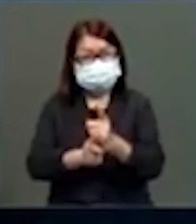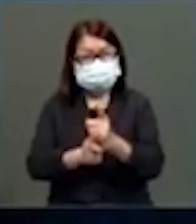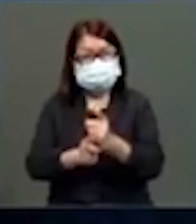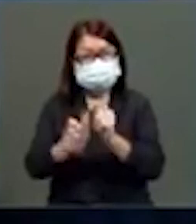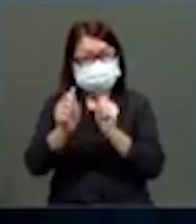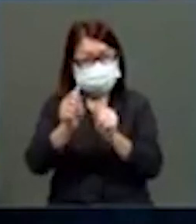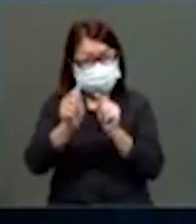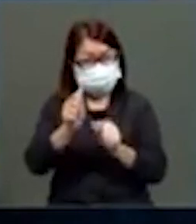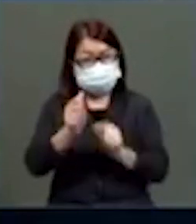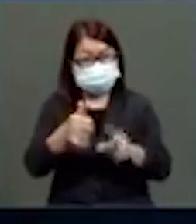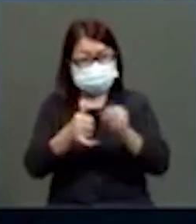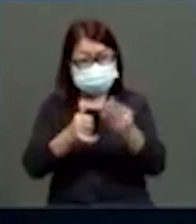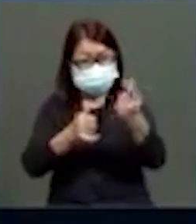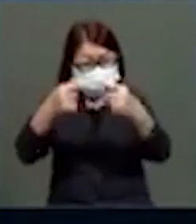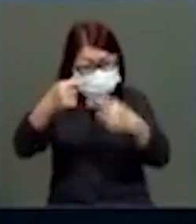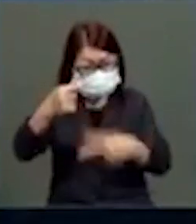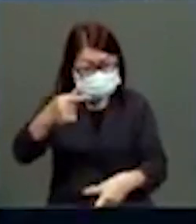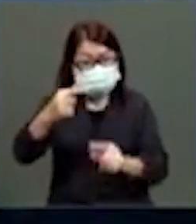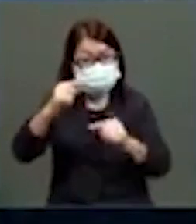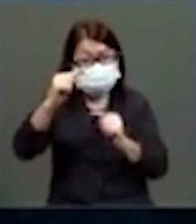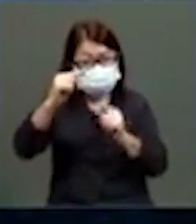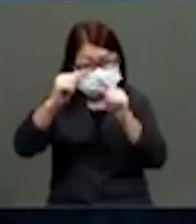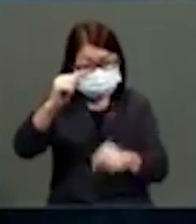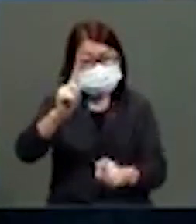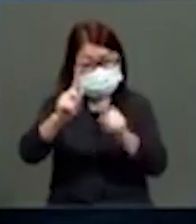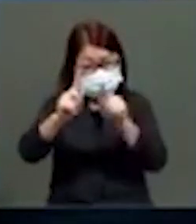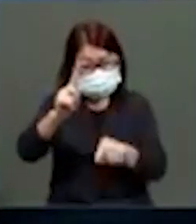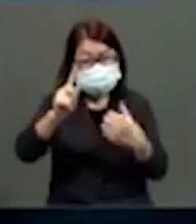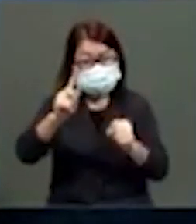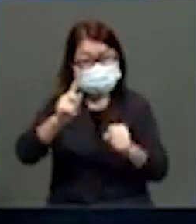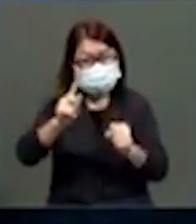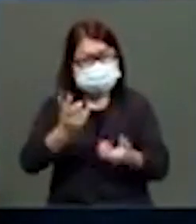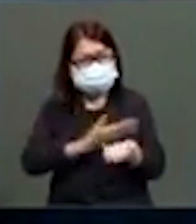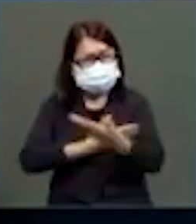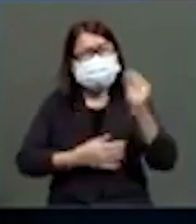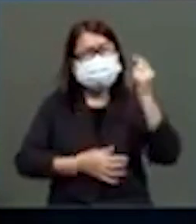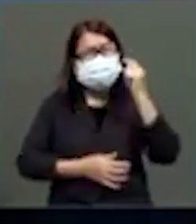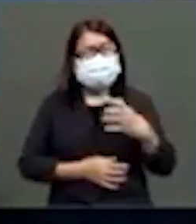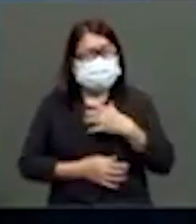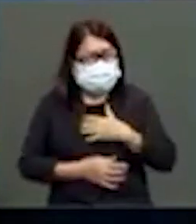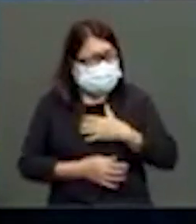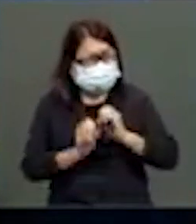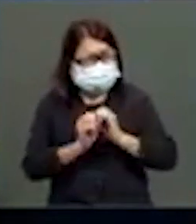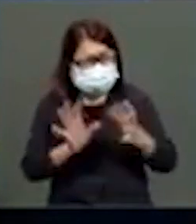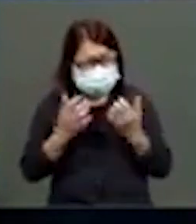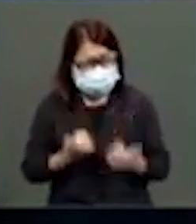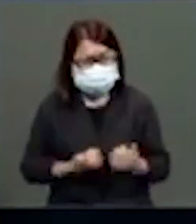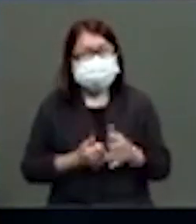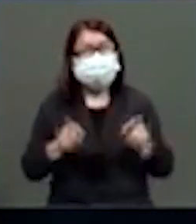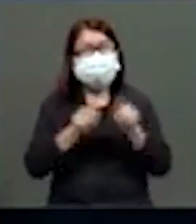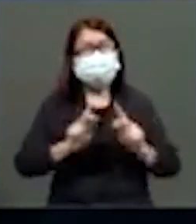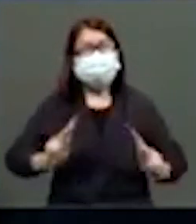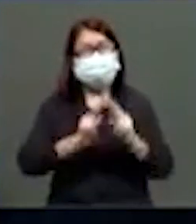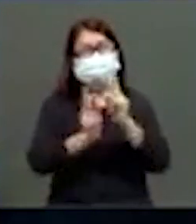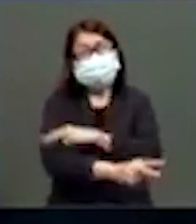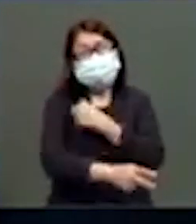ครับที่ประชุมก็ตั้งข้อสังเกตนะครับว่ายังไงจะให้เป็นปัจจุบันคล้ายๆกับที่กระทรวงสาธารณสุขรายงานซึ่ง